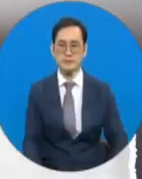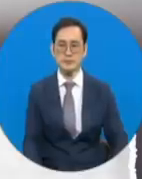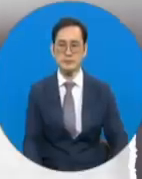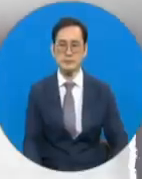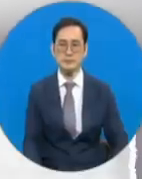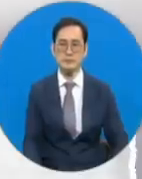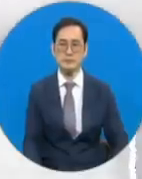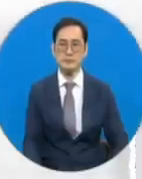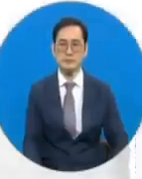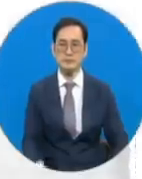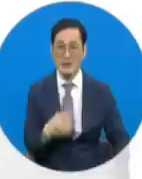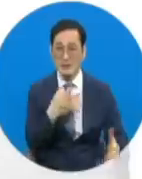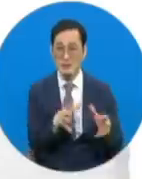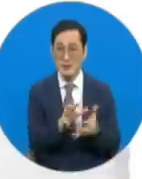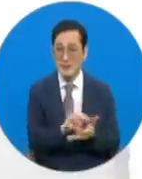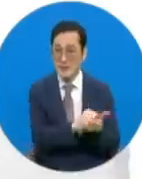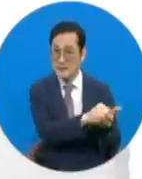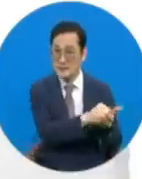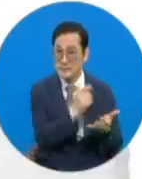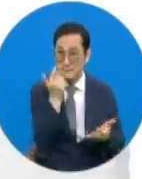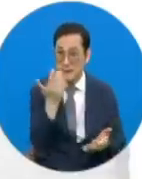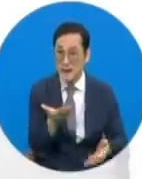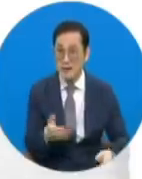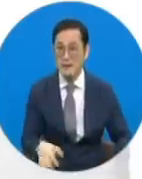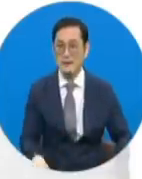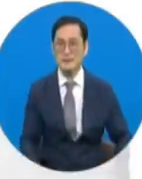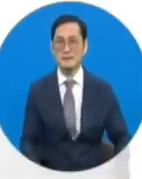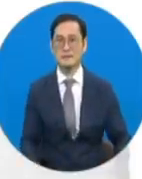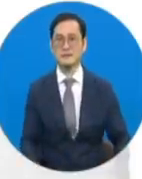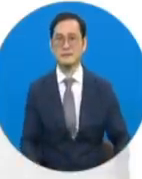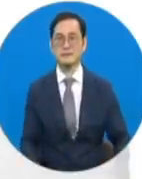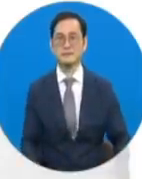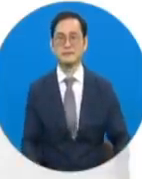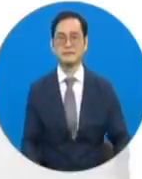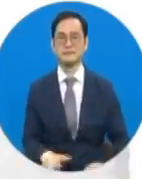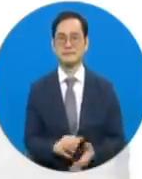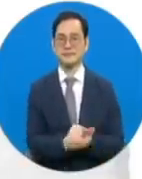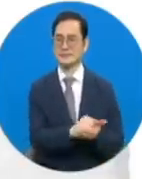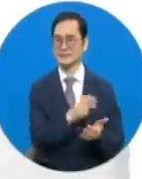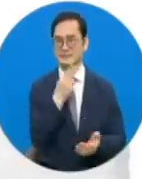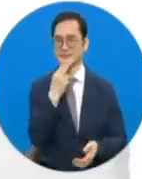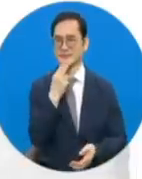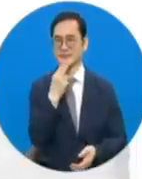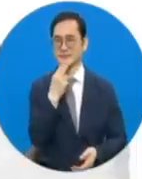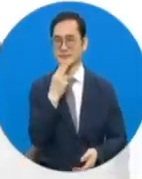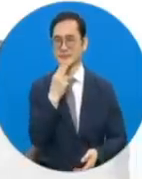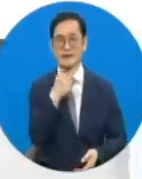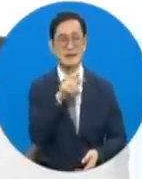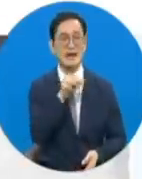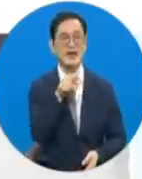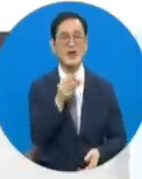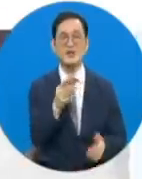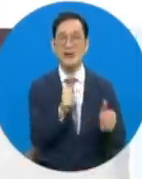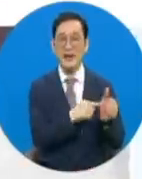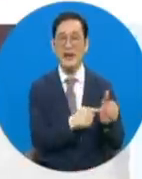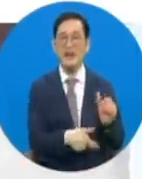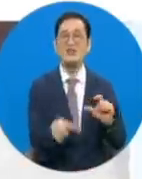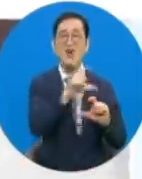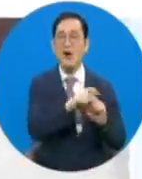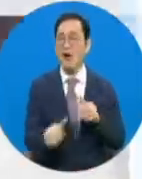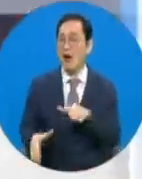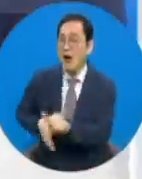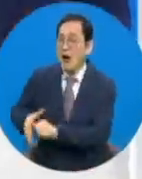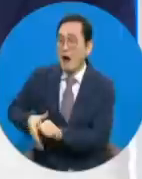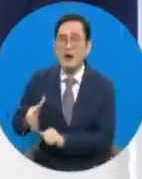것 같으세요? 받을 것 같았으면 민주당의 지도부인 장경태 최고위원이 이와 같은 막말들을 쏟아내진 않았을 거라고 생각합니다.